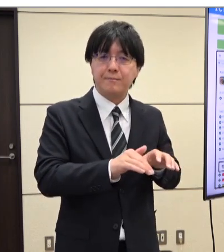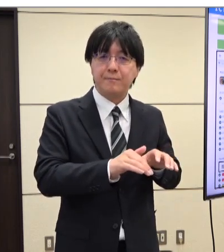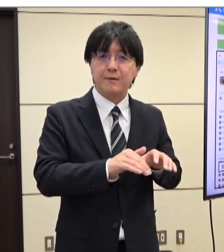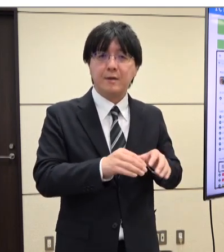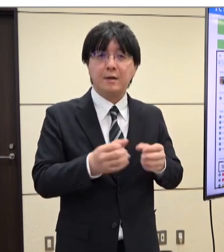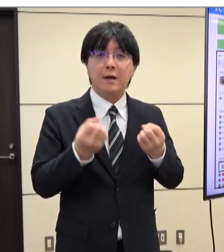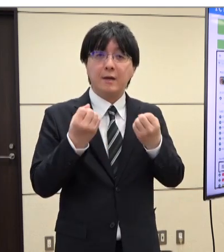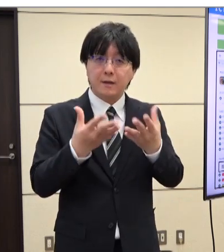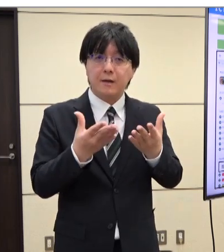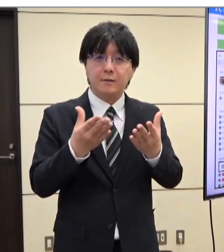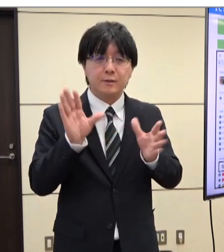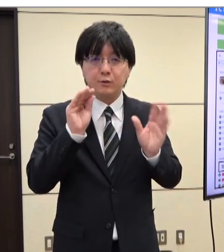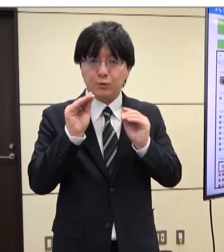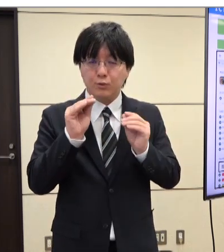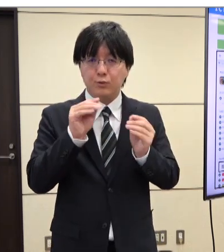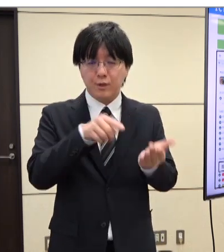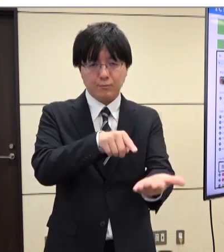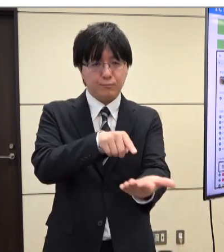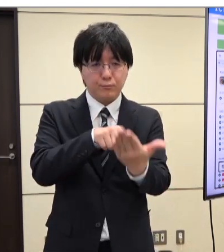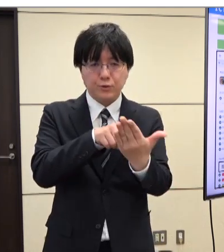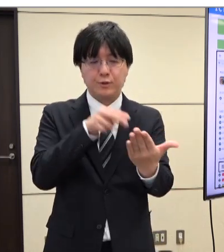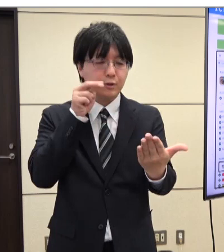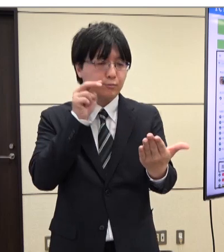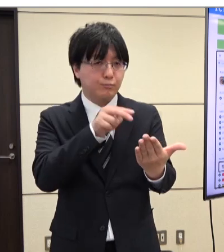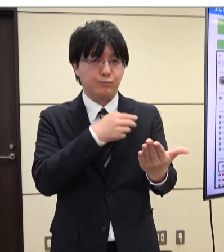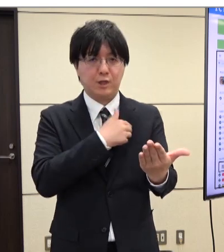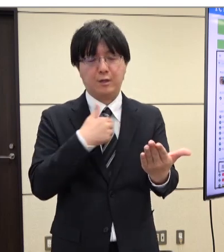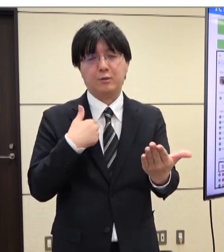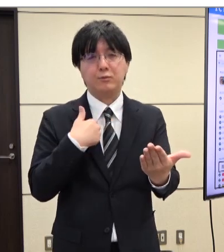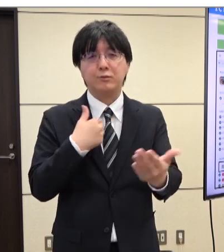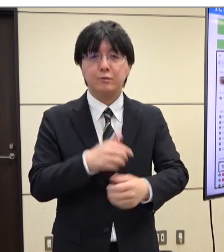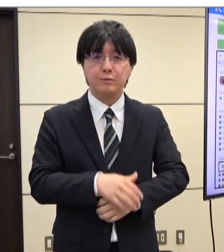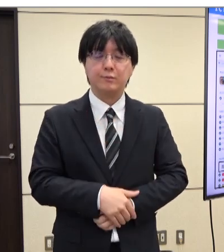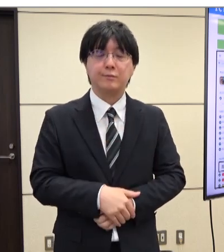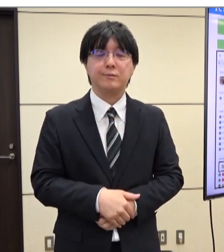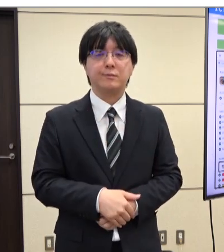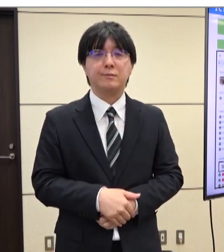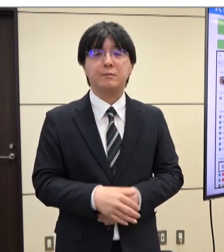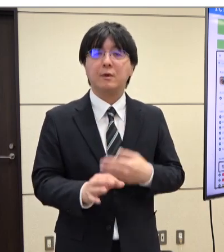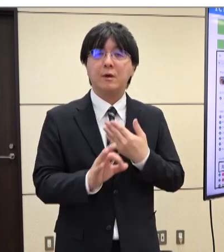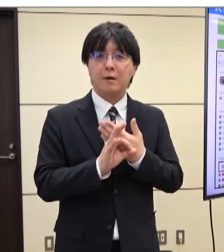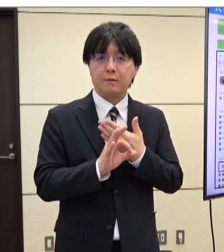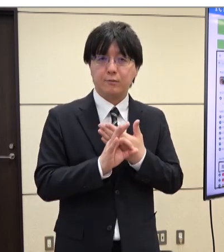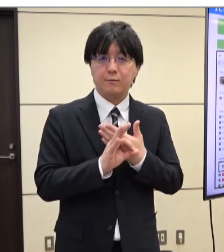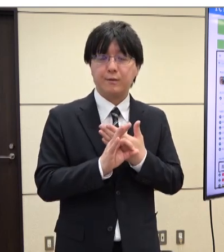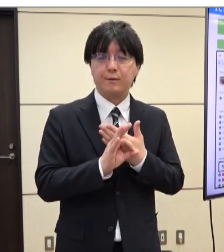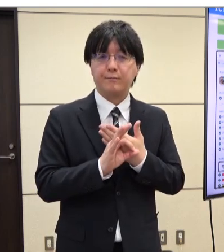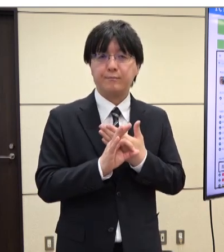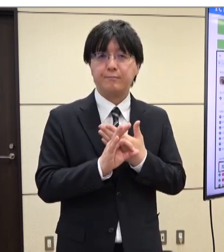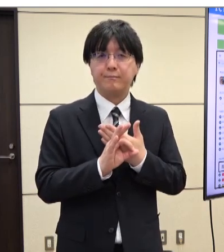あ、最新の情報として出てくるわけですね。まあ例えばその、